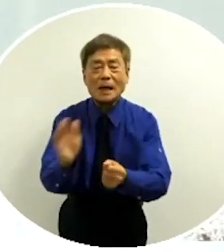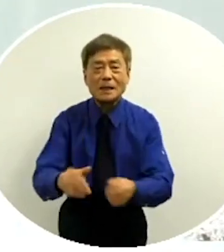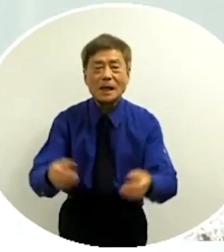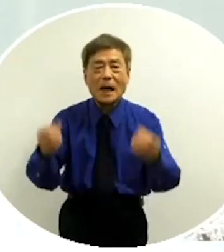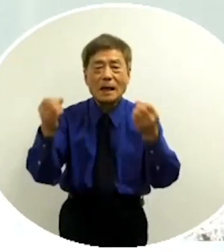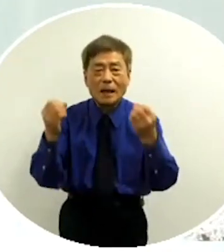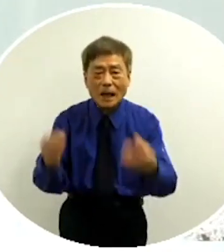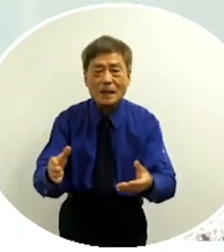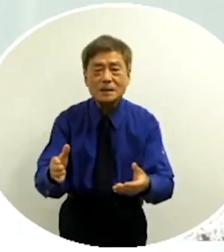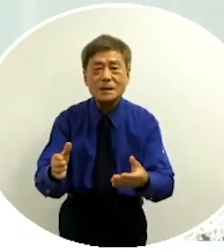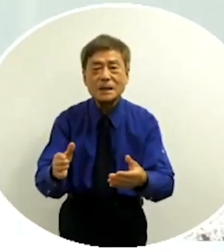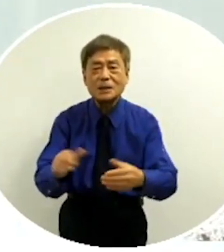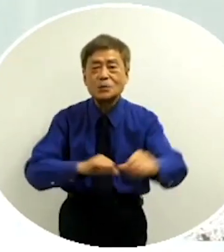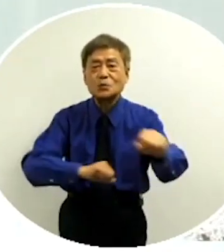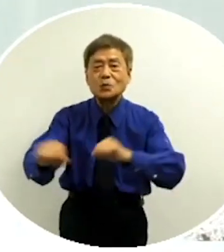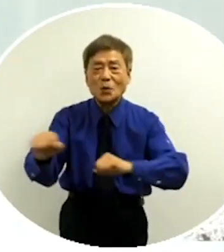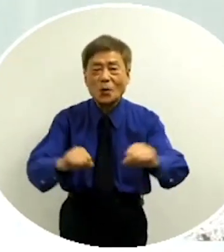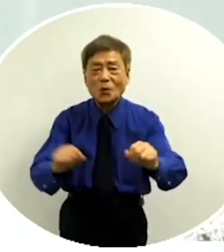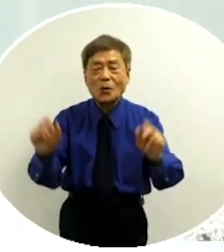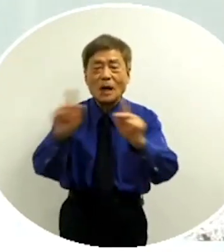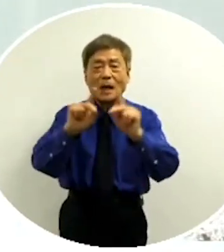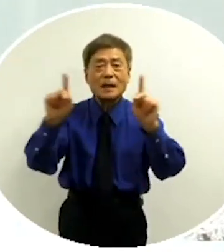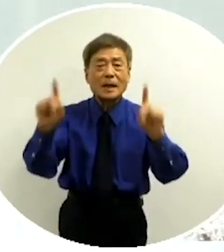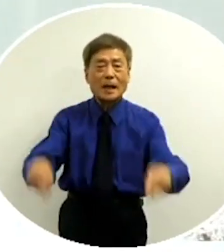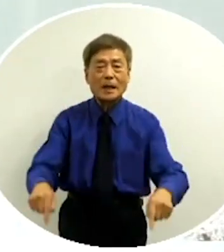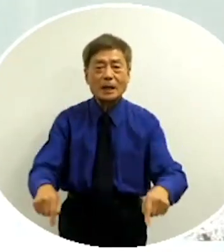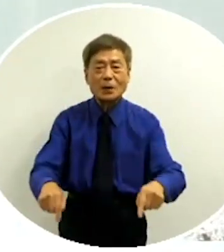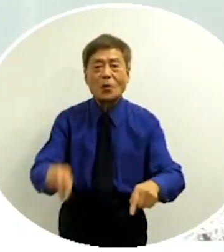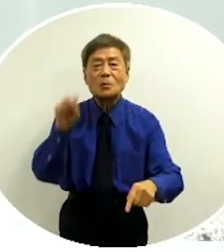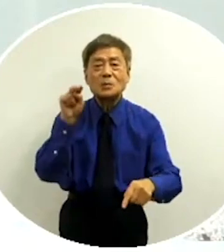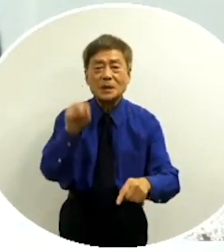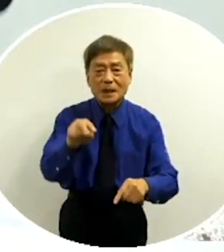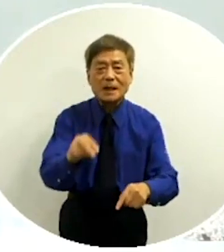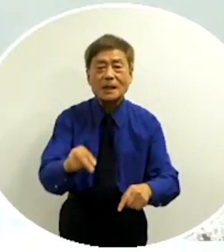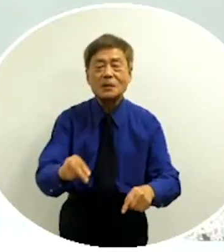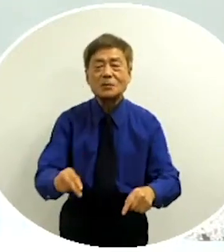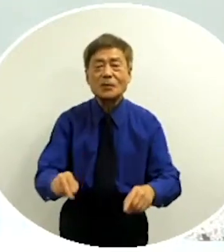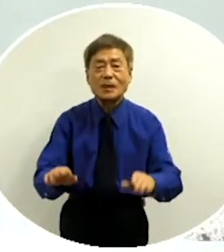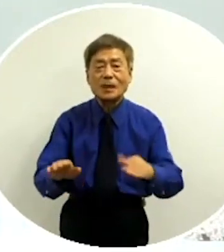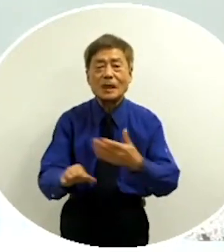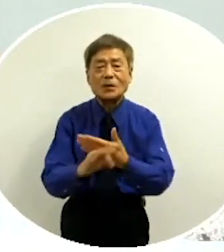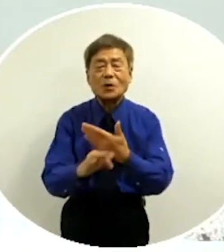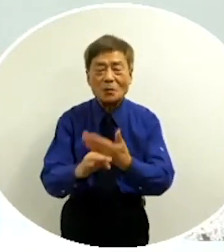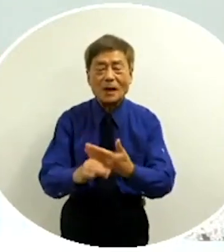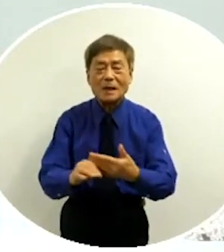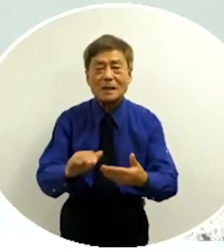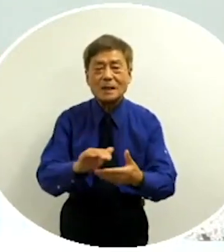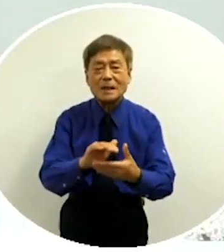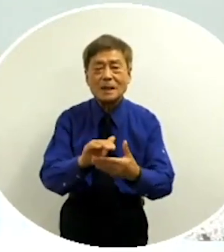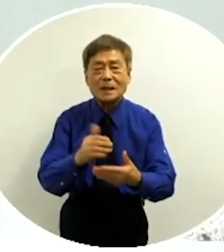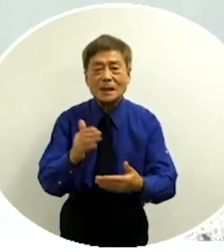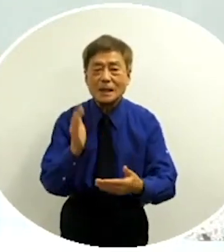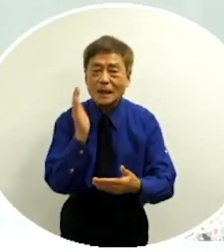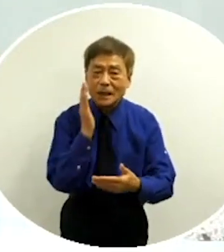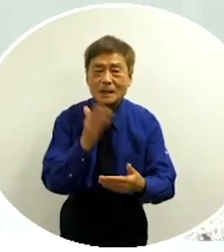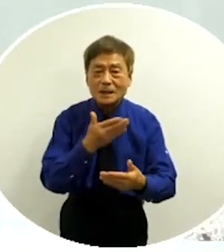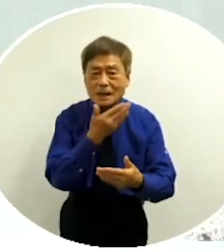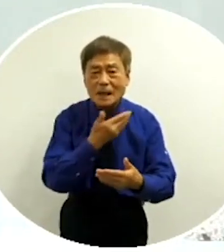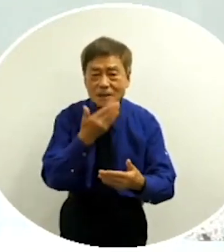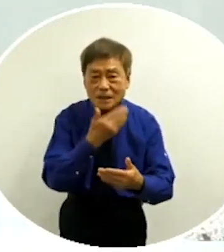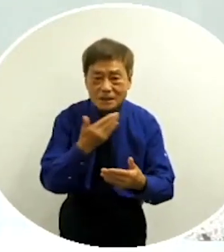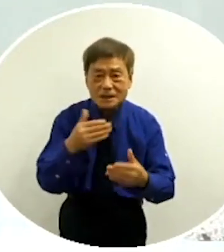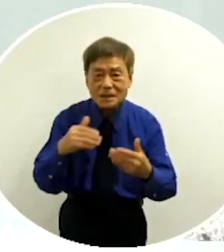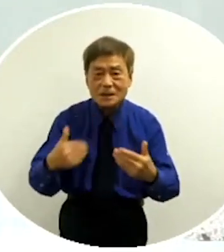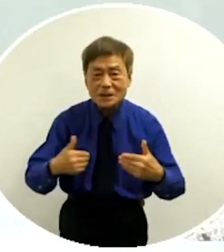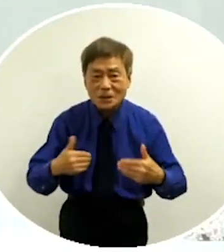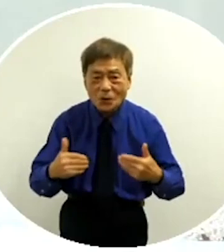標準化にあんまりトロル必要ないと思うんですよただ大事なのは距離間距離感っていうかうちの犬だ